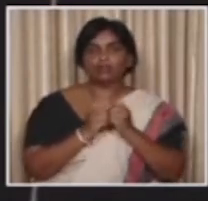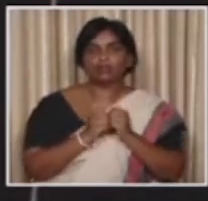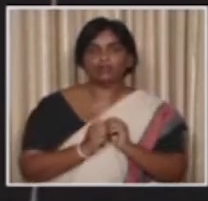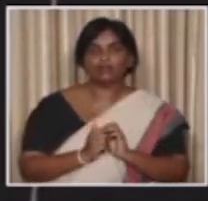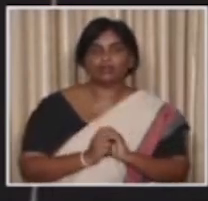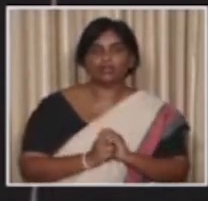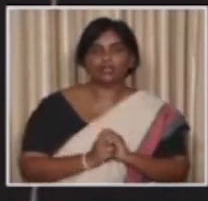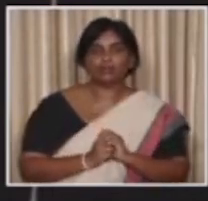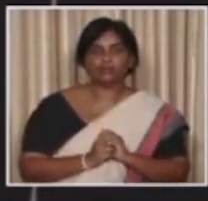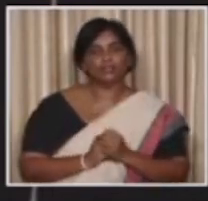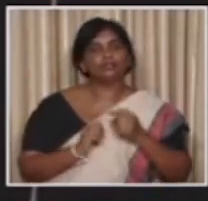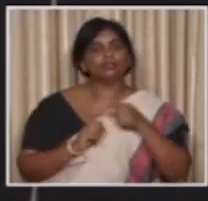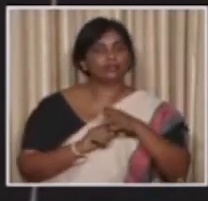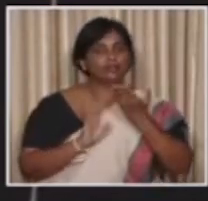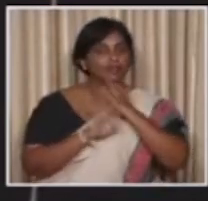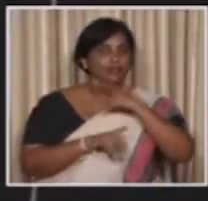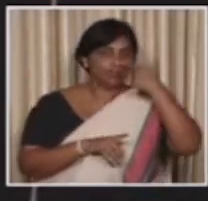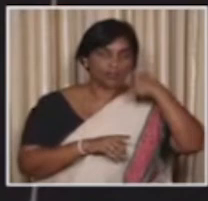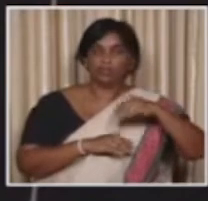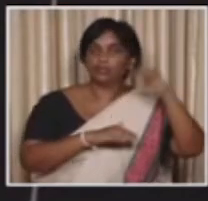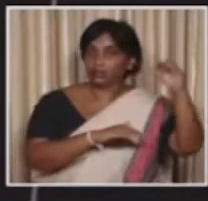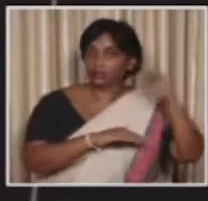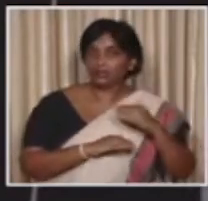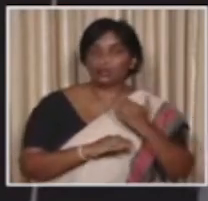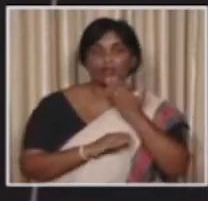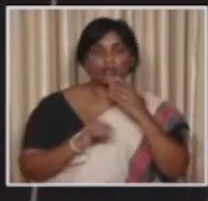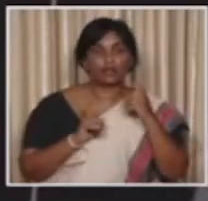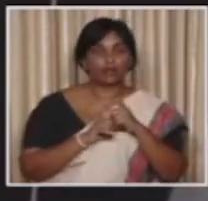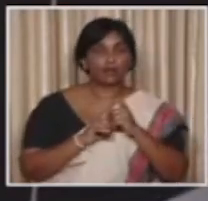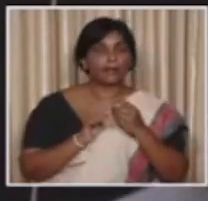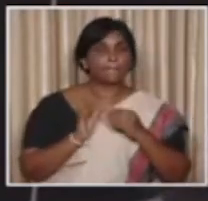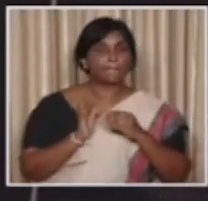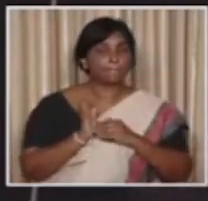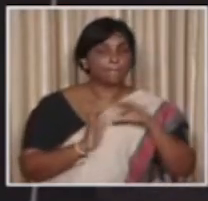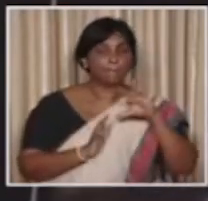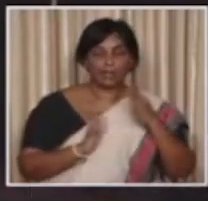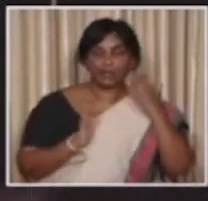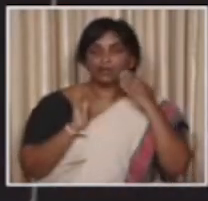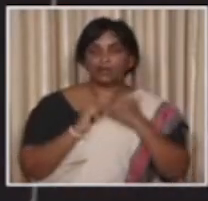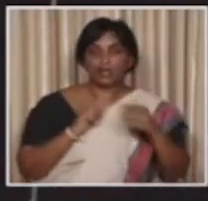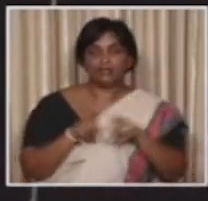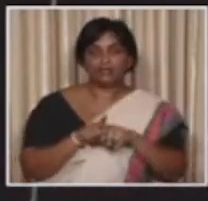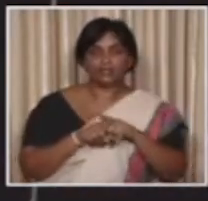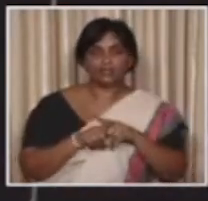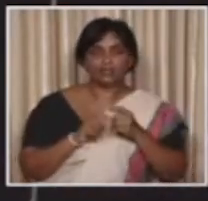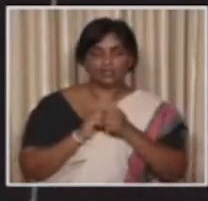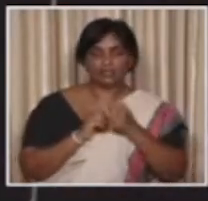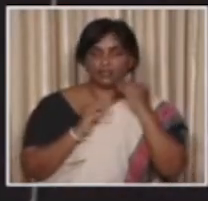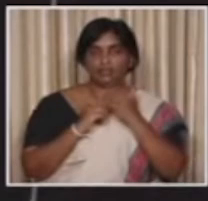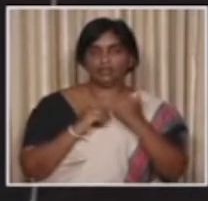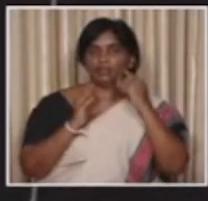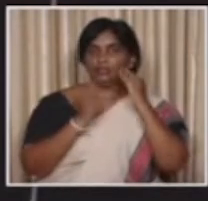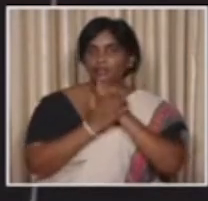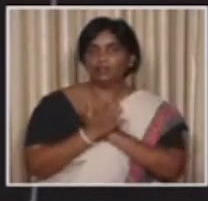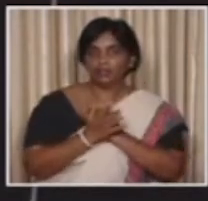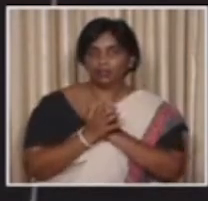පහුගිය කාලේ කනිජ තෙල් ආනයනය කරන්න අපිට US බිලියන 500ක් ගියා මාසෙකට. දැන් මේ තෙල් මිල වැඩිවීමත් එක්ක